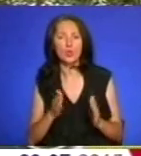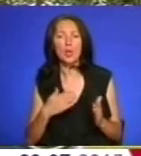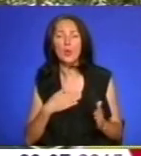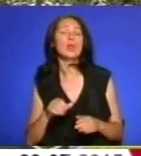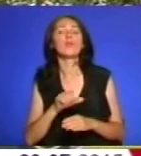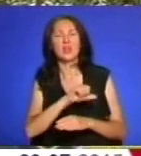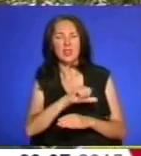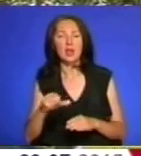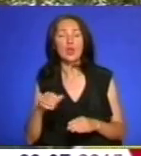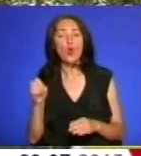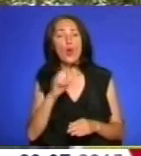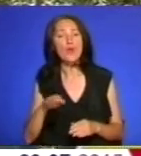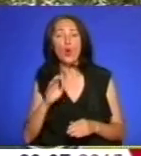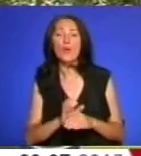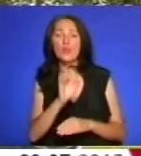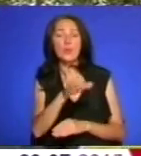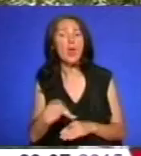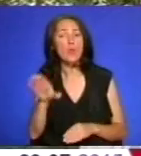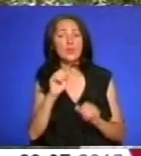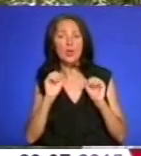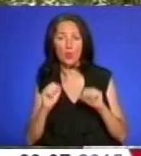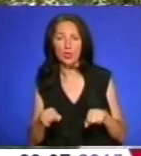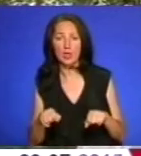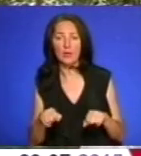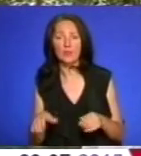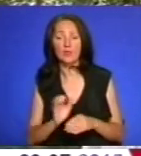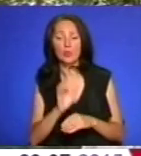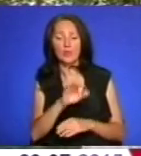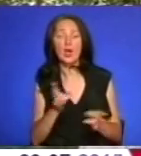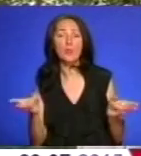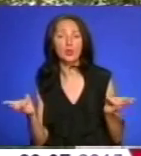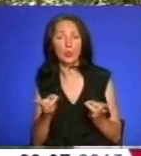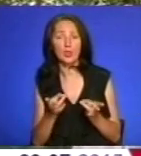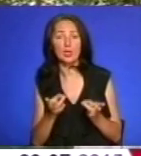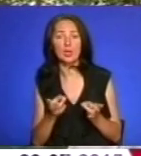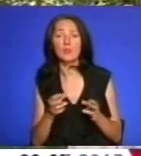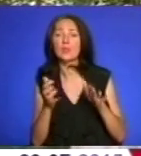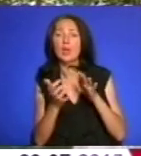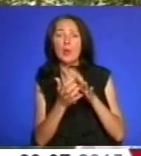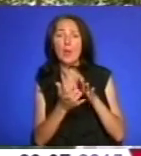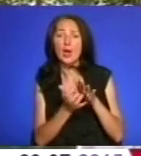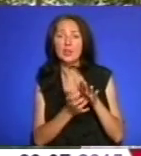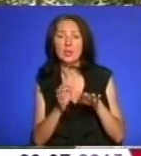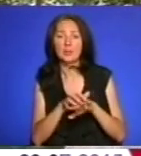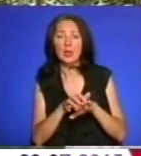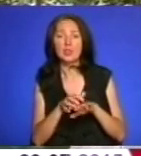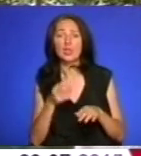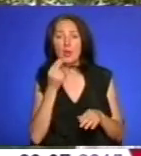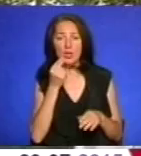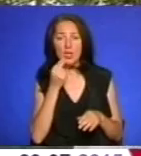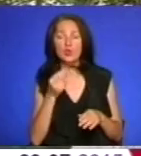але відправляємо все можливе, відправляємо і необхідні і берці, і продукти